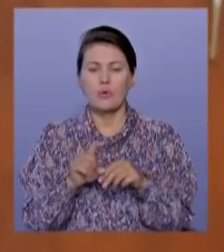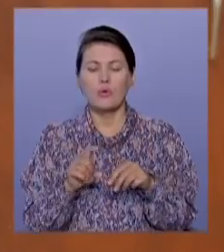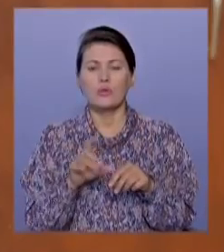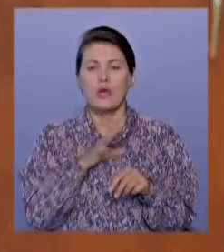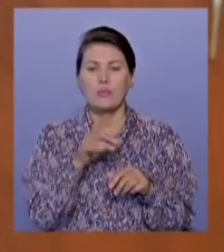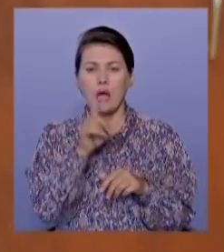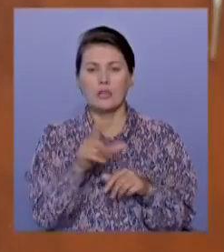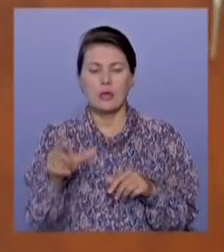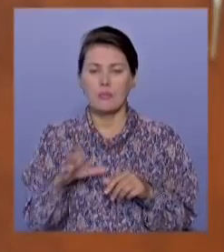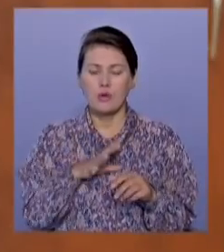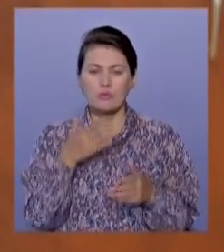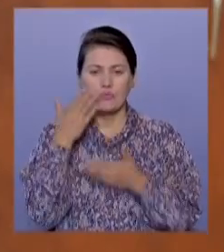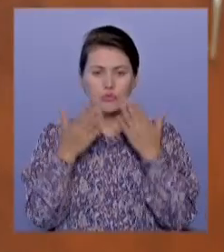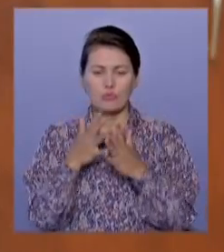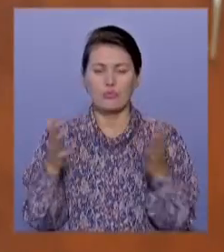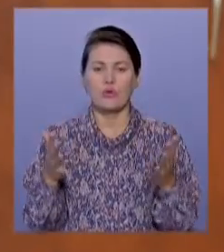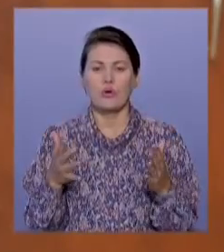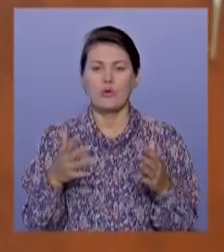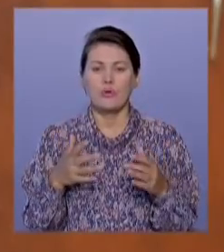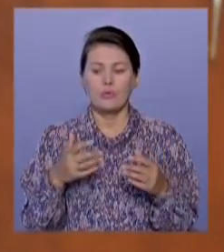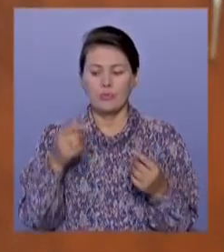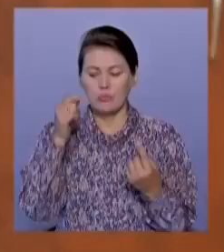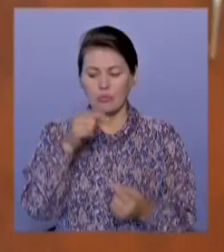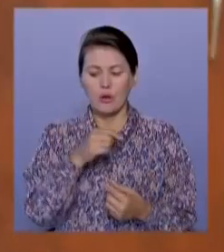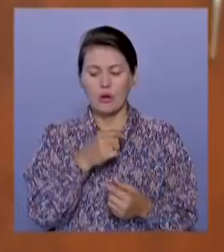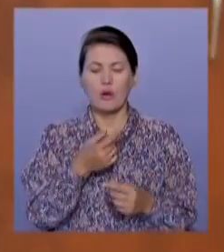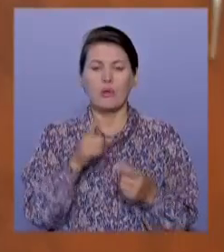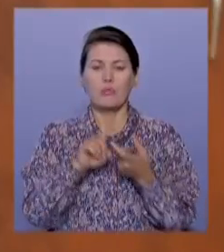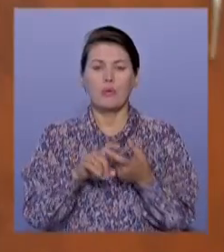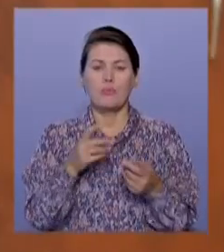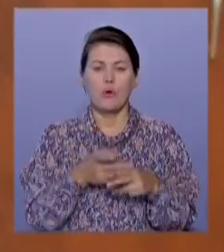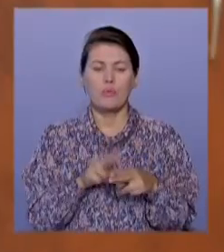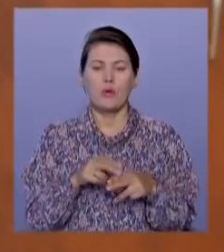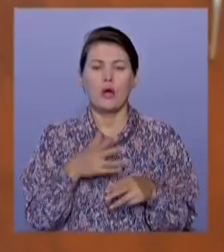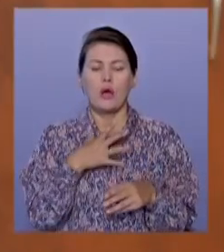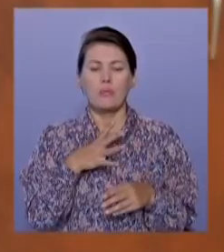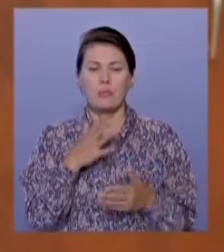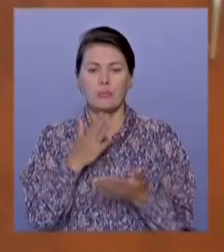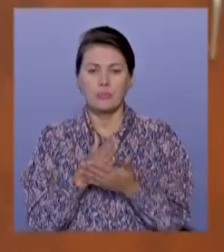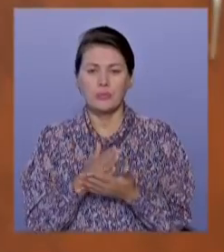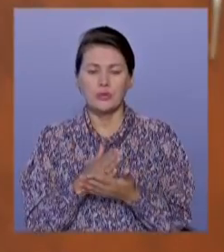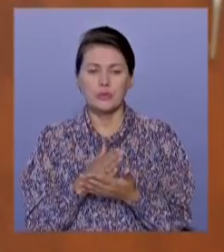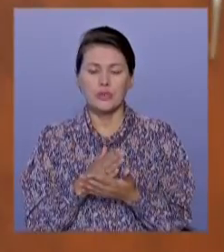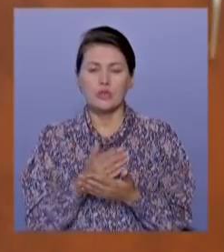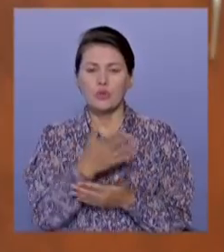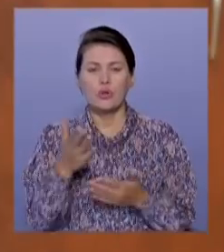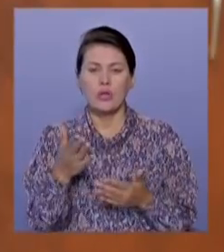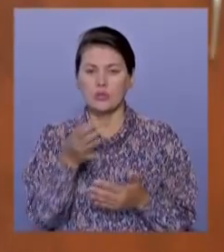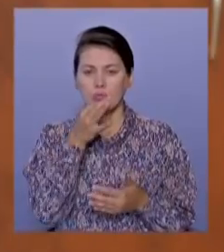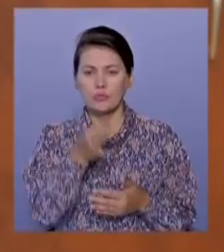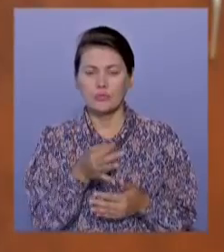біздің азаматтардың сұранысына үлкен сұранысқа байланысып жатыр, сұранысқа пайда болып жатыр. Сол ретінде